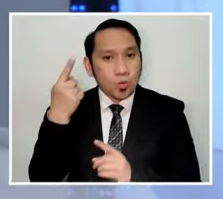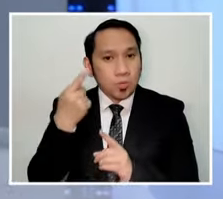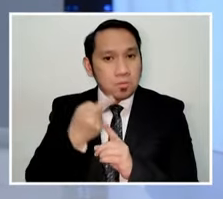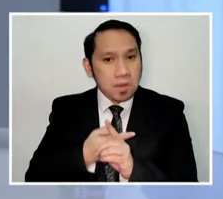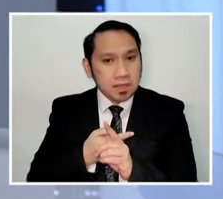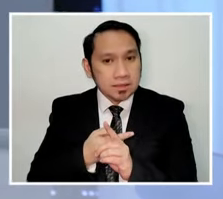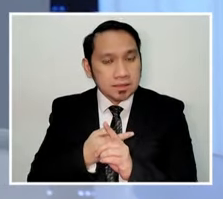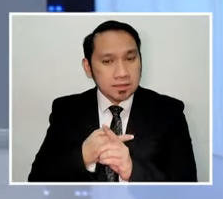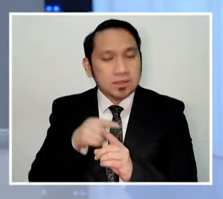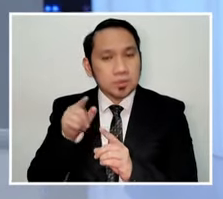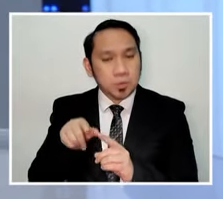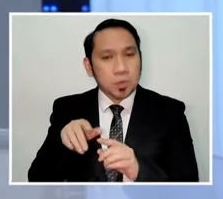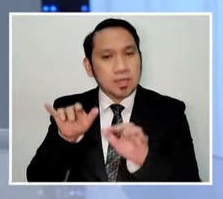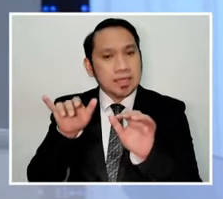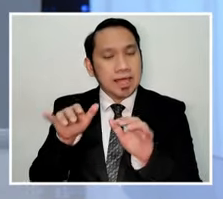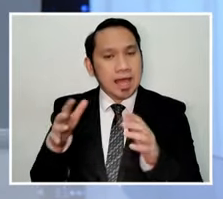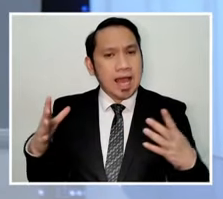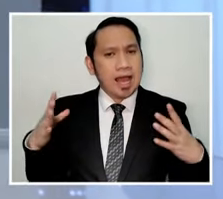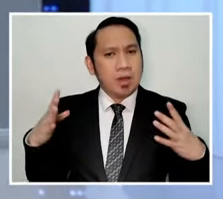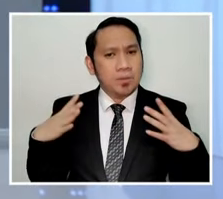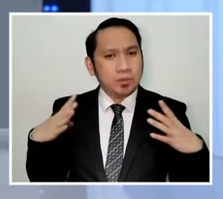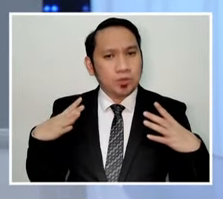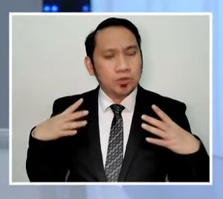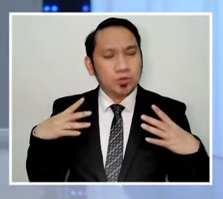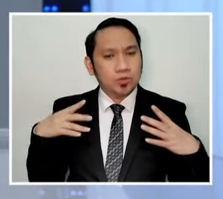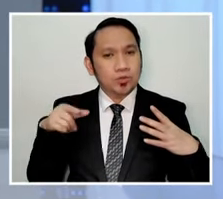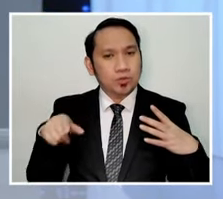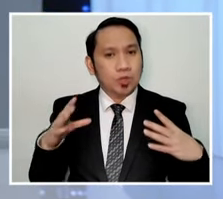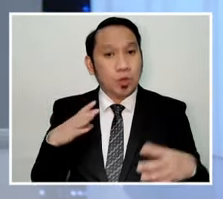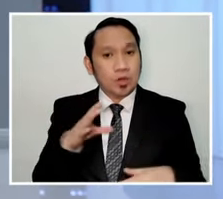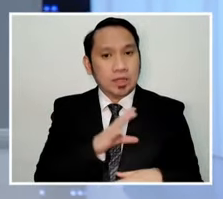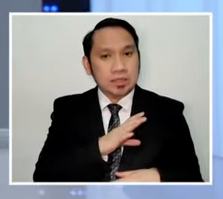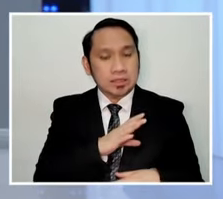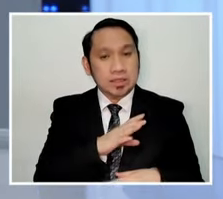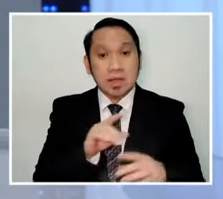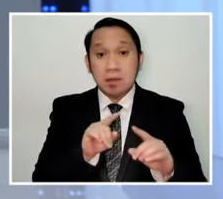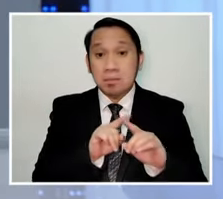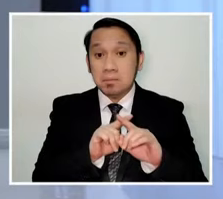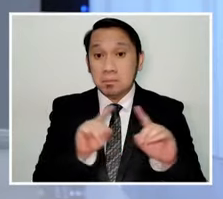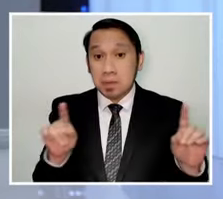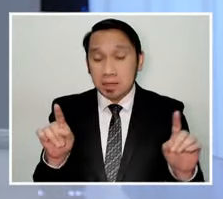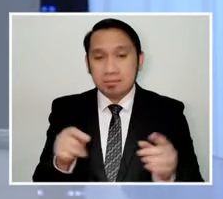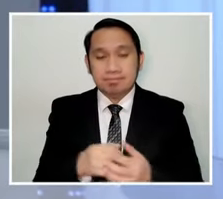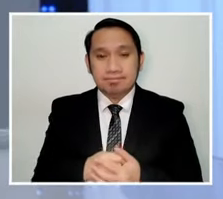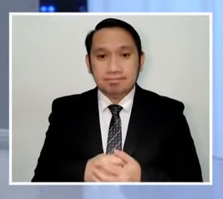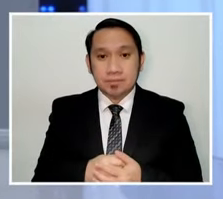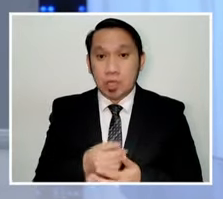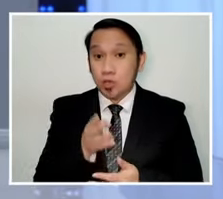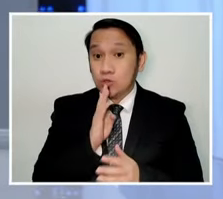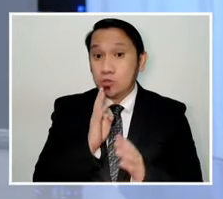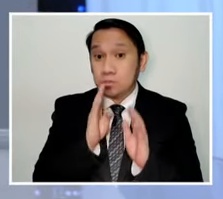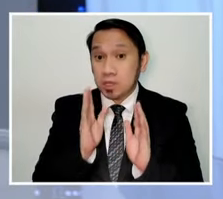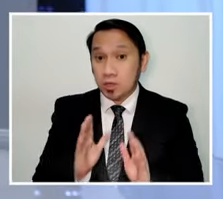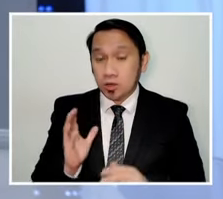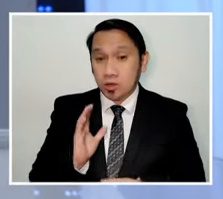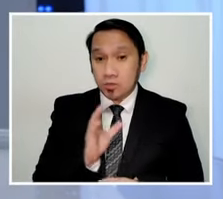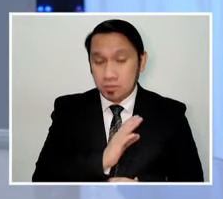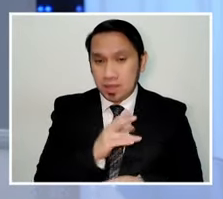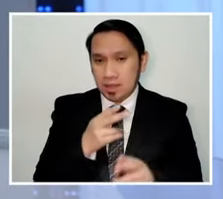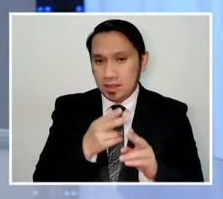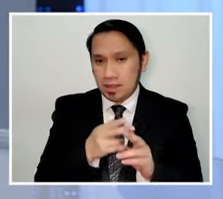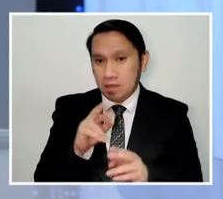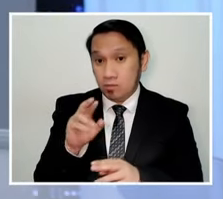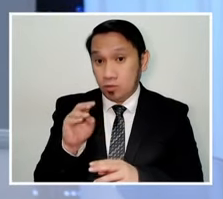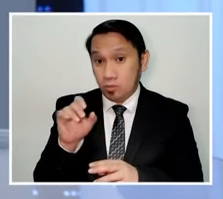leave of absence sa House of Representatives. Pero nang harapin ni Speaker Martin Romualdez ang kampo ni Teves